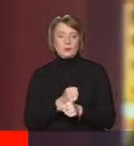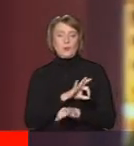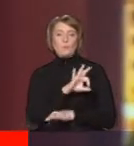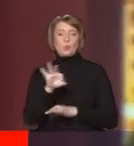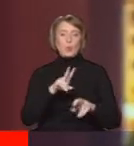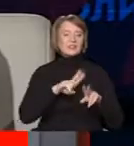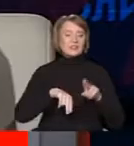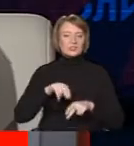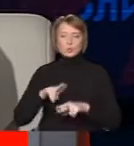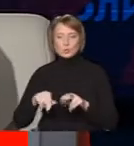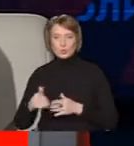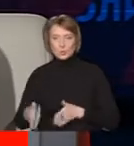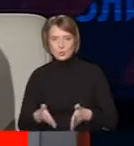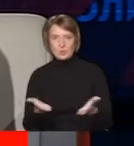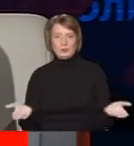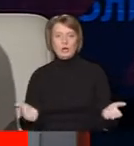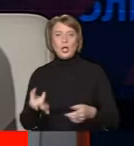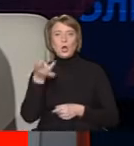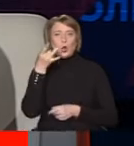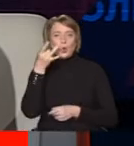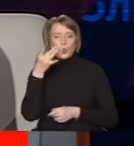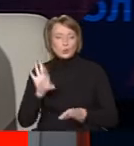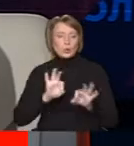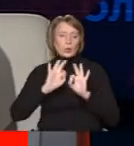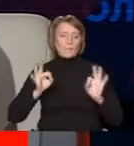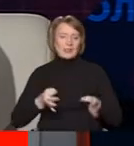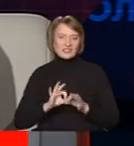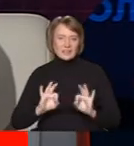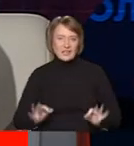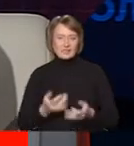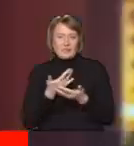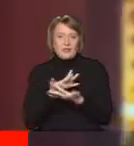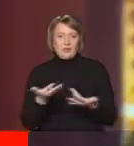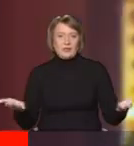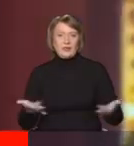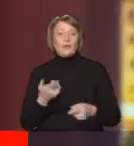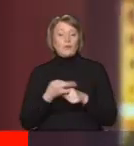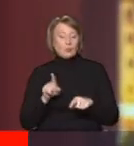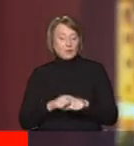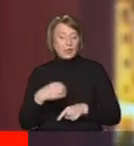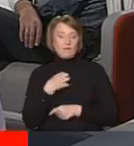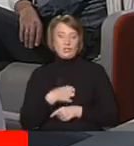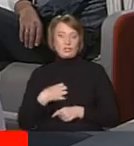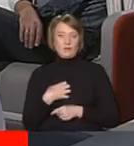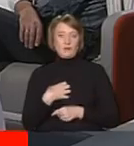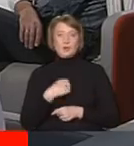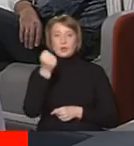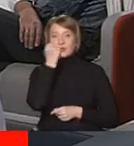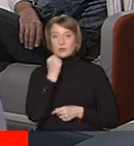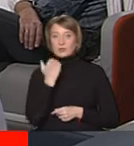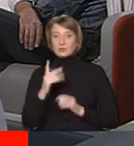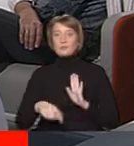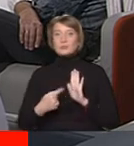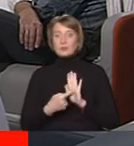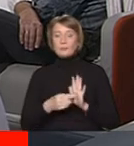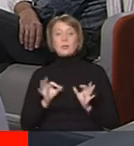інфраструктурі, значить, культура, мистецтво і так далі. Оце для нас важливо. Дякую за ваше питання. Ну, дивіться,